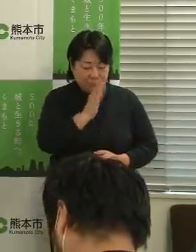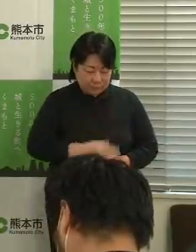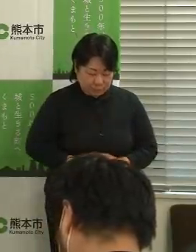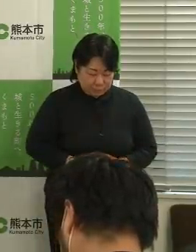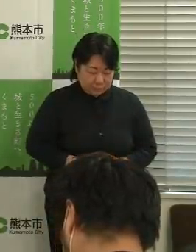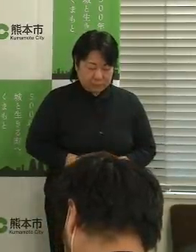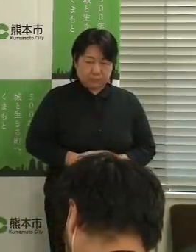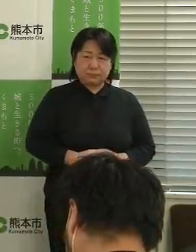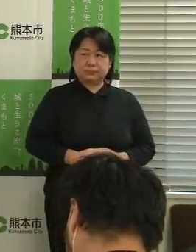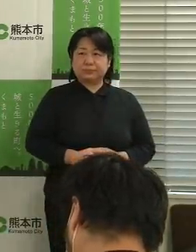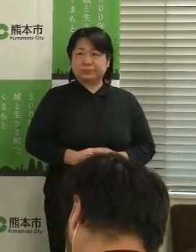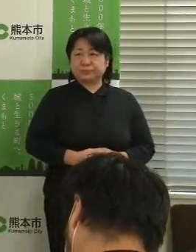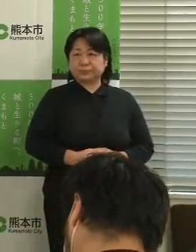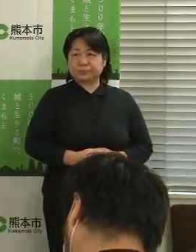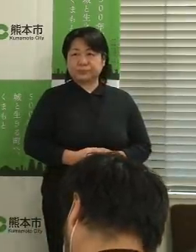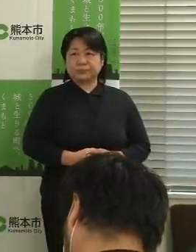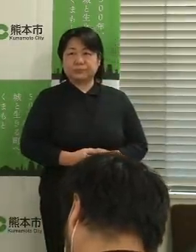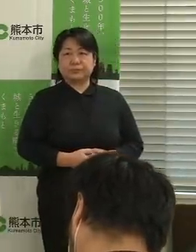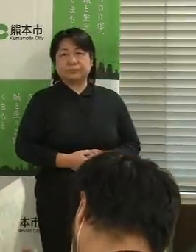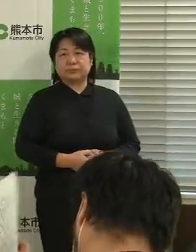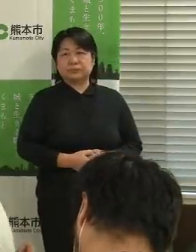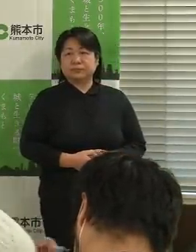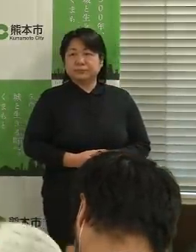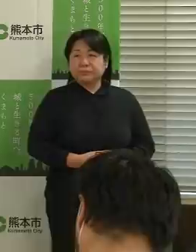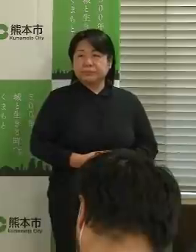願いいたします。